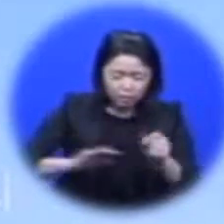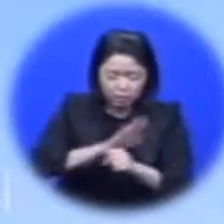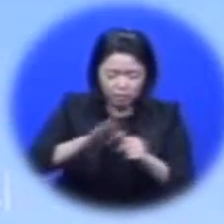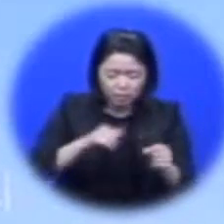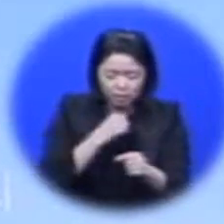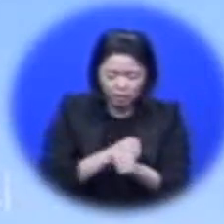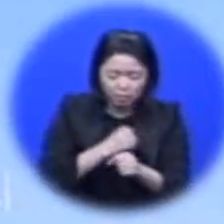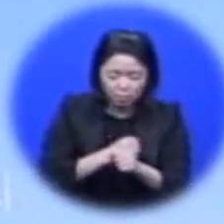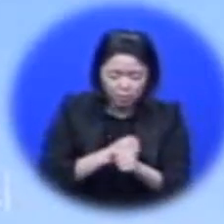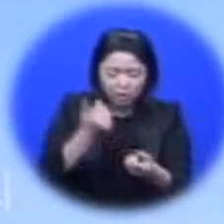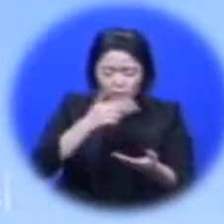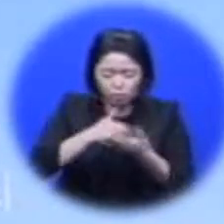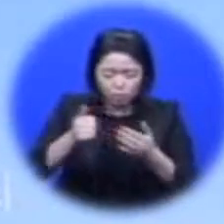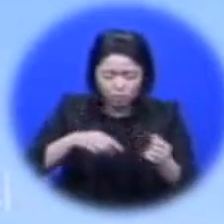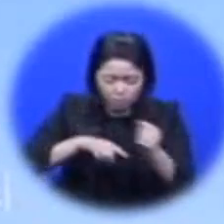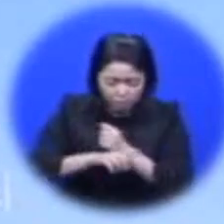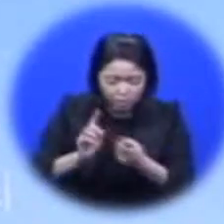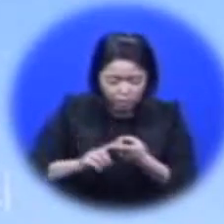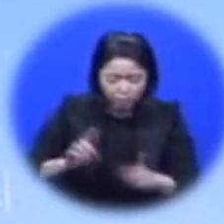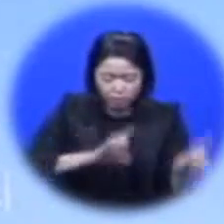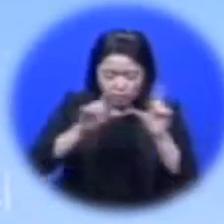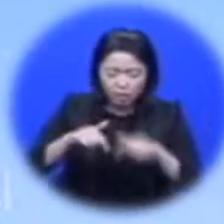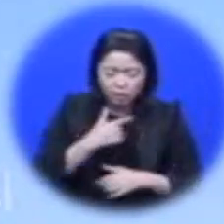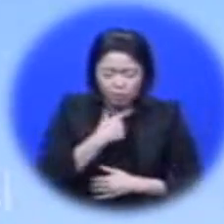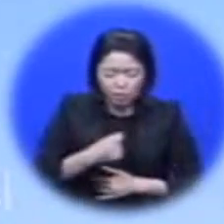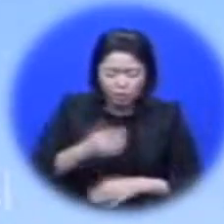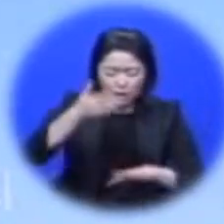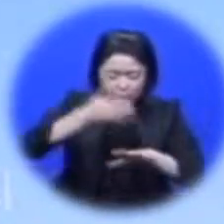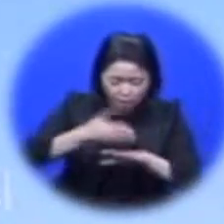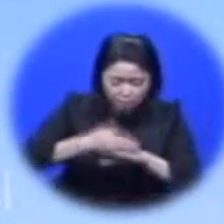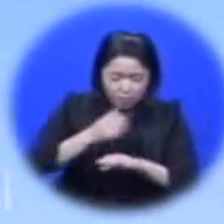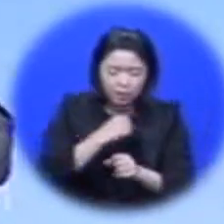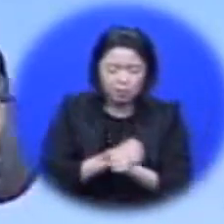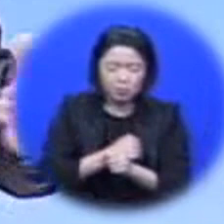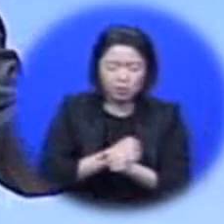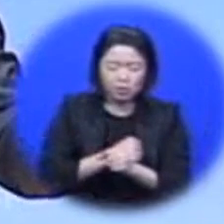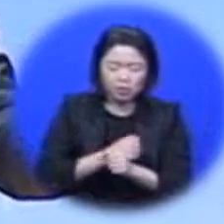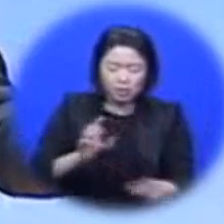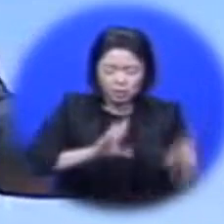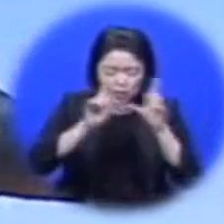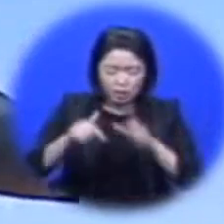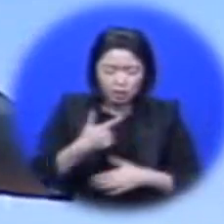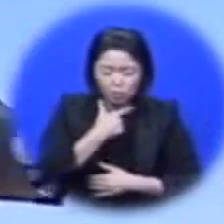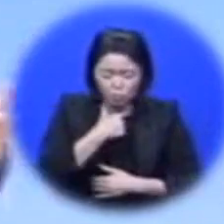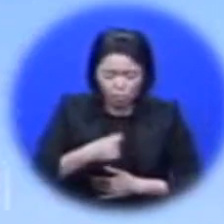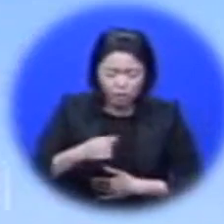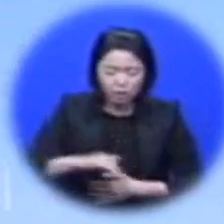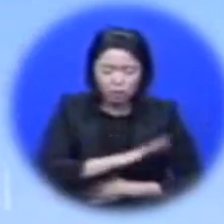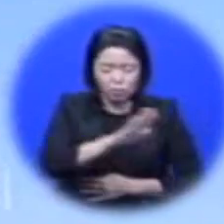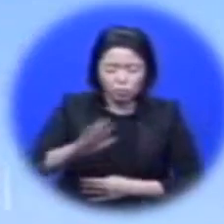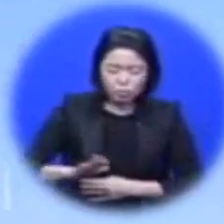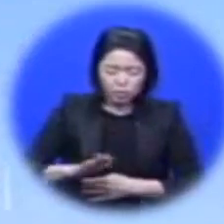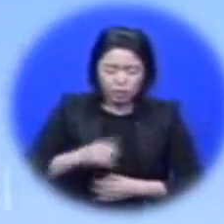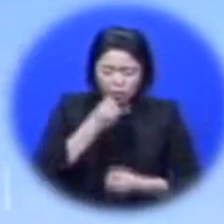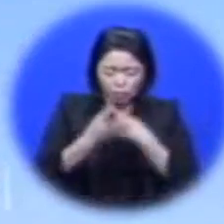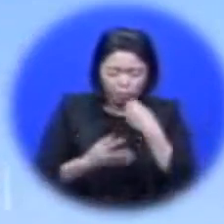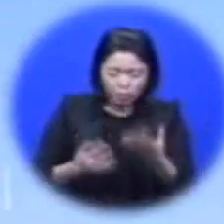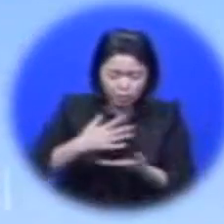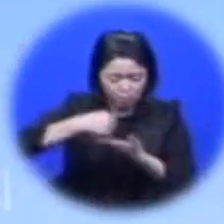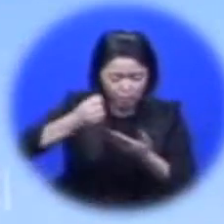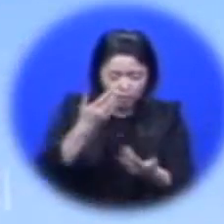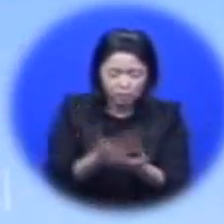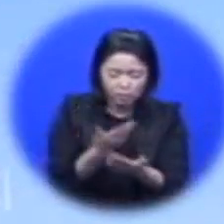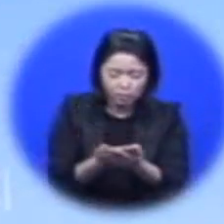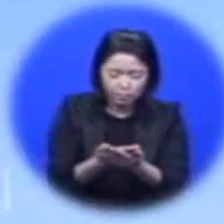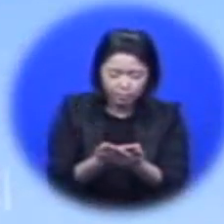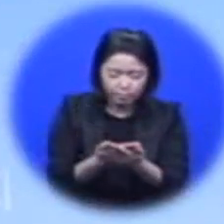사랑하며 주님 뜻대로 살기 원하며 감사하며 살기를 원하는 우리의 고백을 받아주소서.